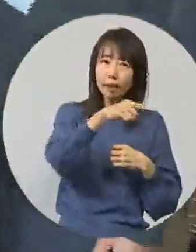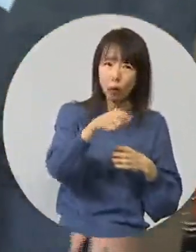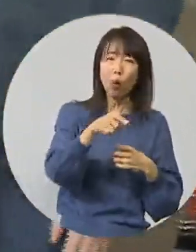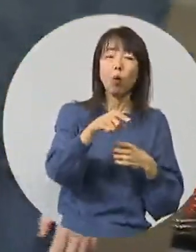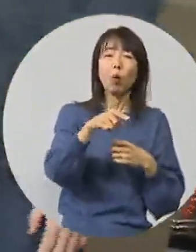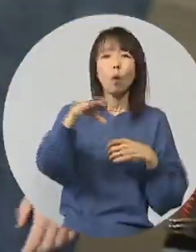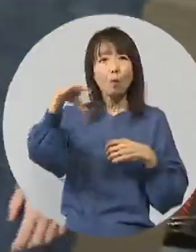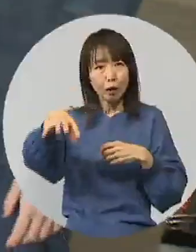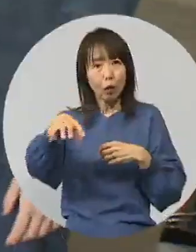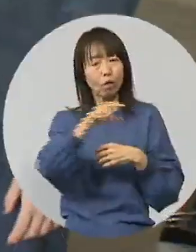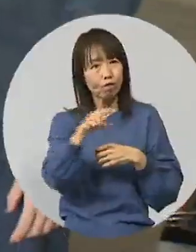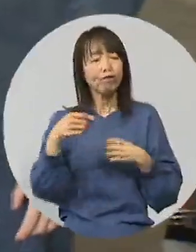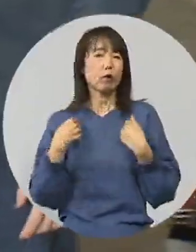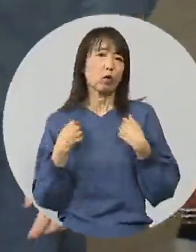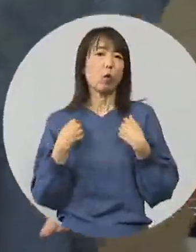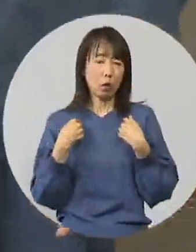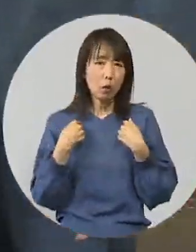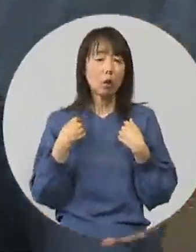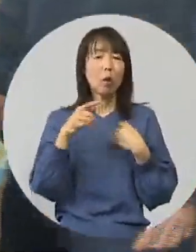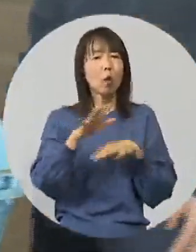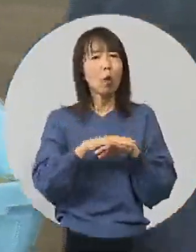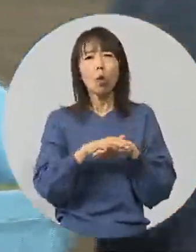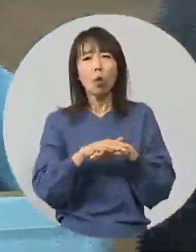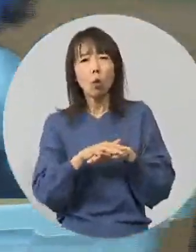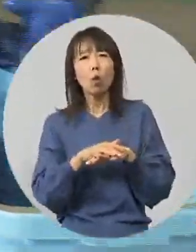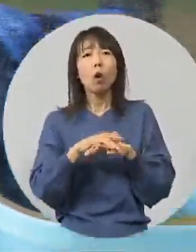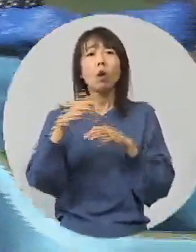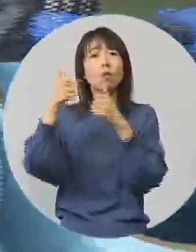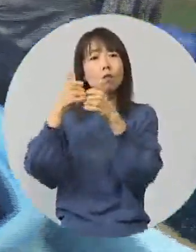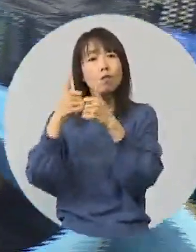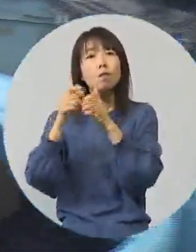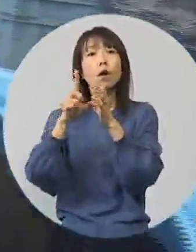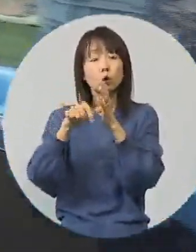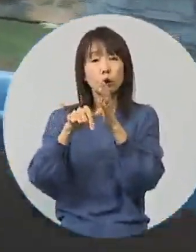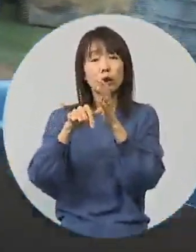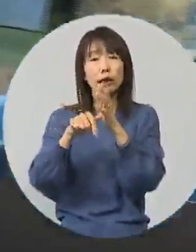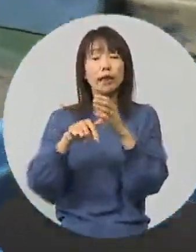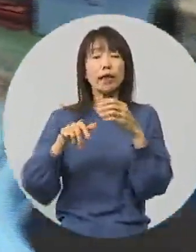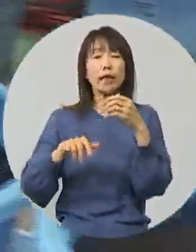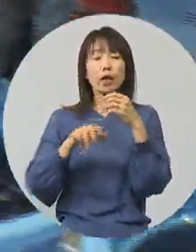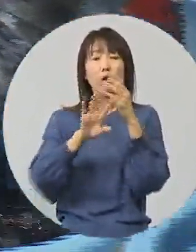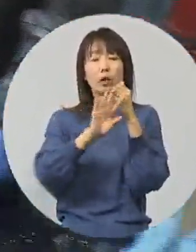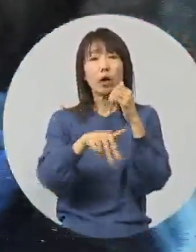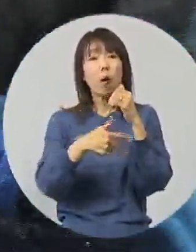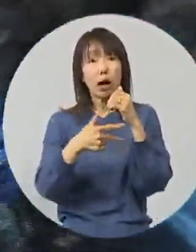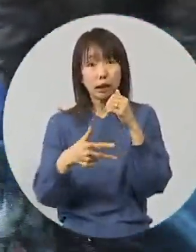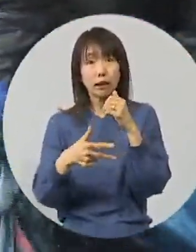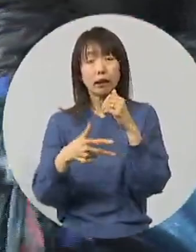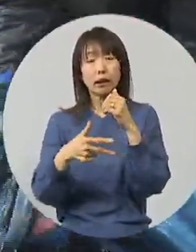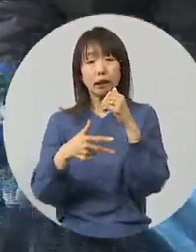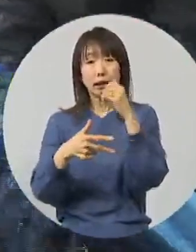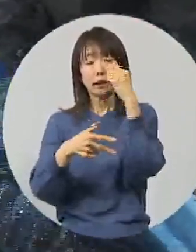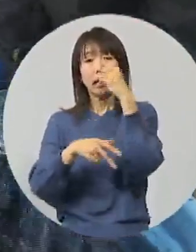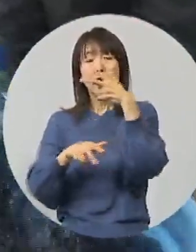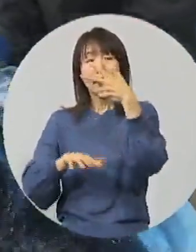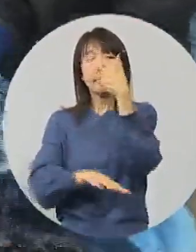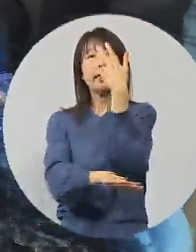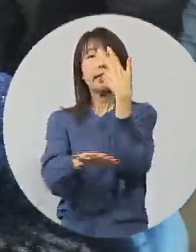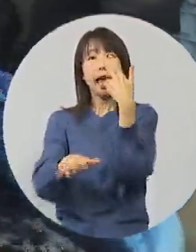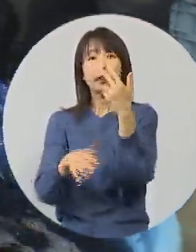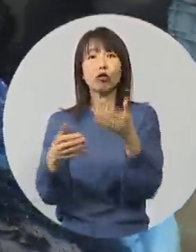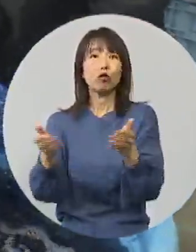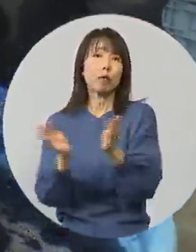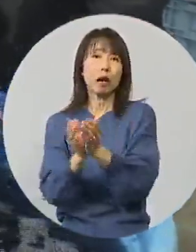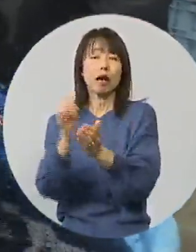そういうのどうしようって言った時に、その藤沢資源組合さんにご紹介いただいて、で藤沢資源組合さんがもともと障害者雇用のところ